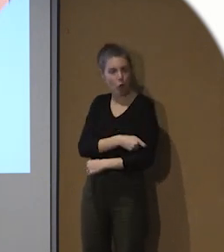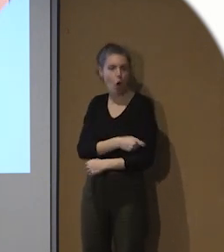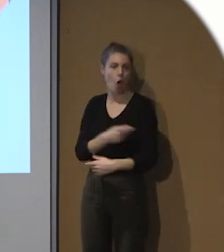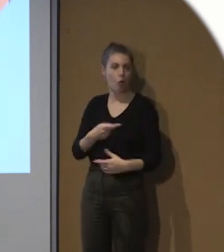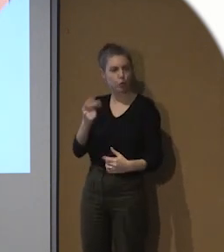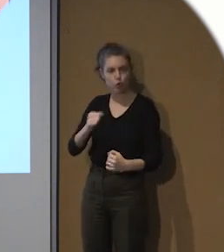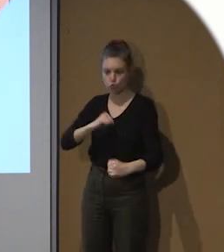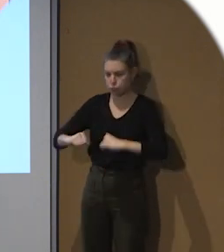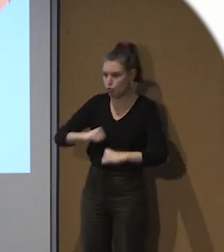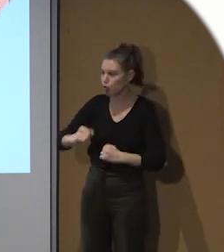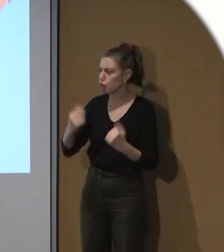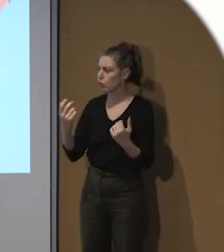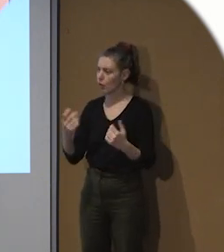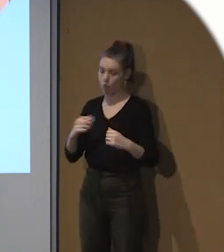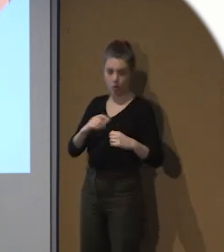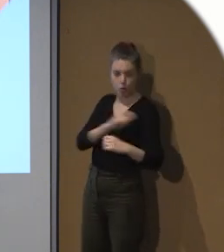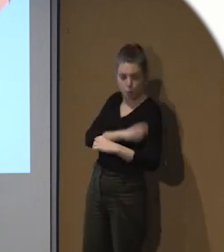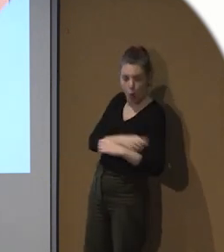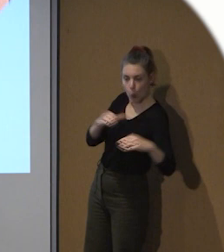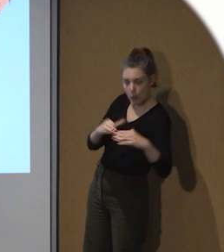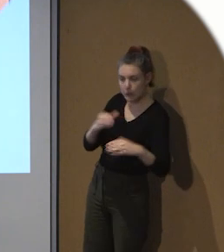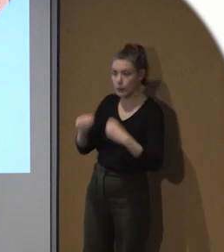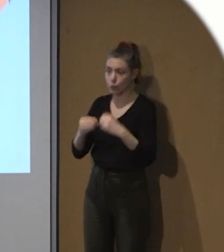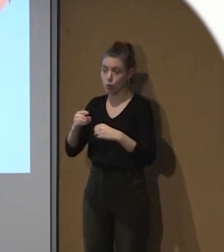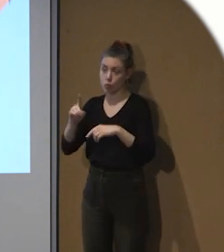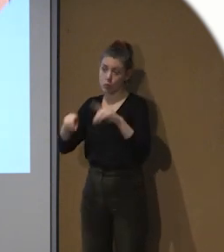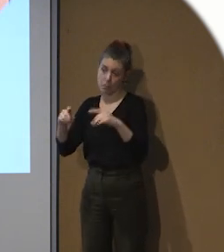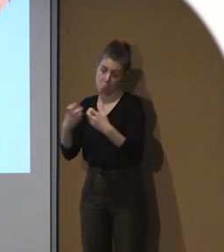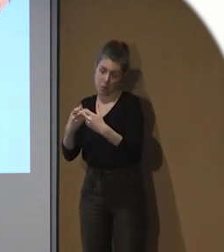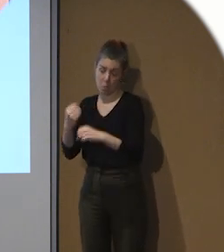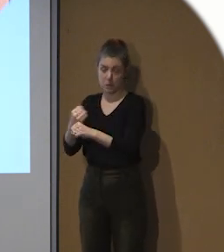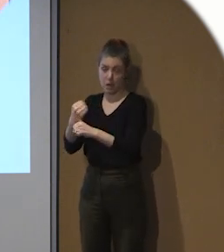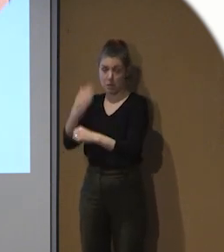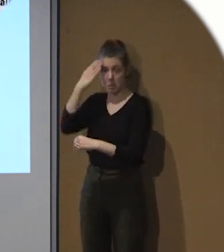puis certaines professions, dans le bâtiment notamment.